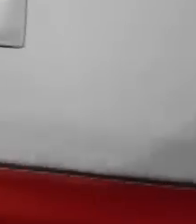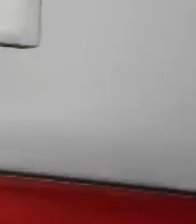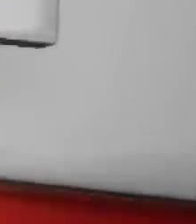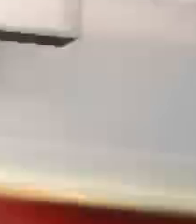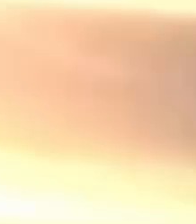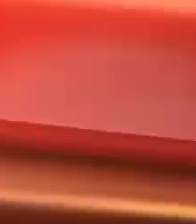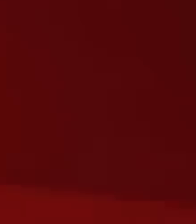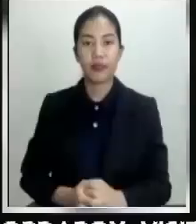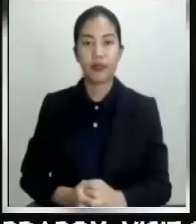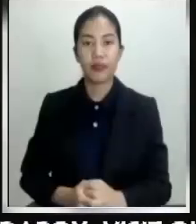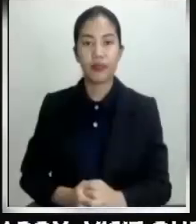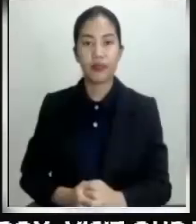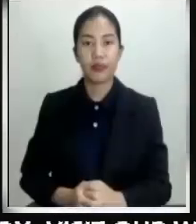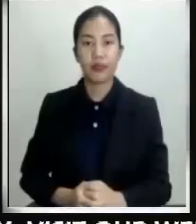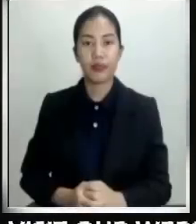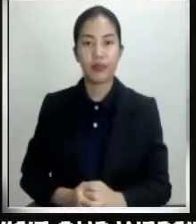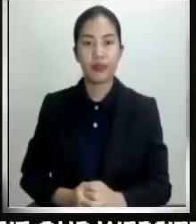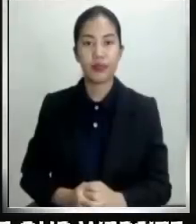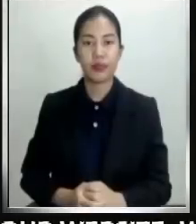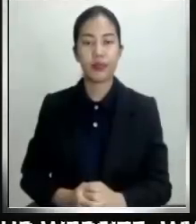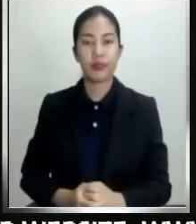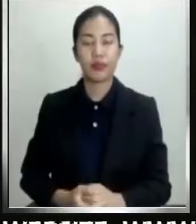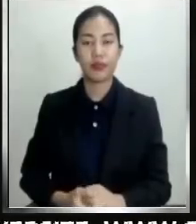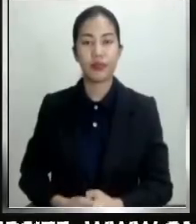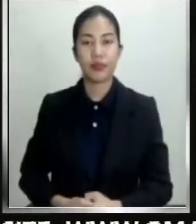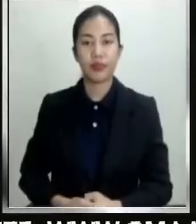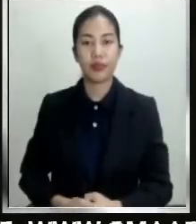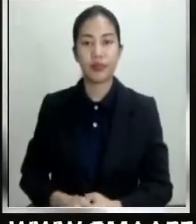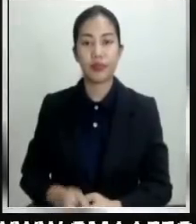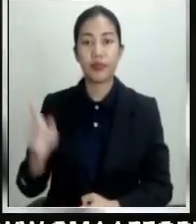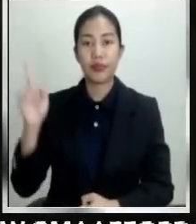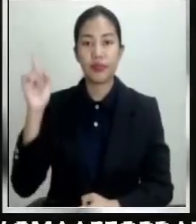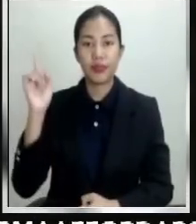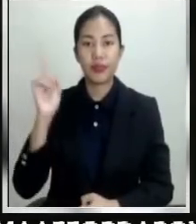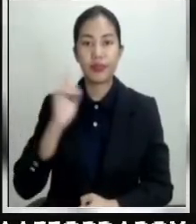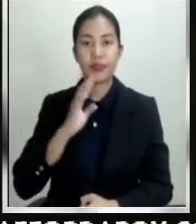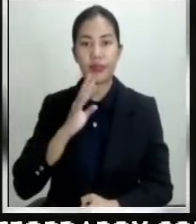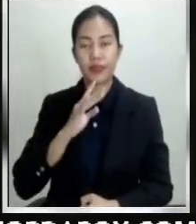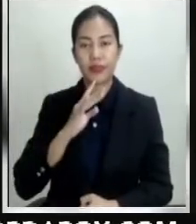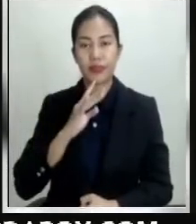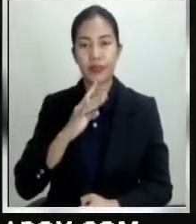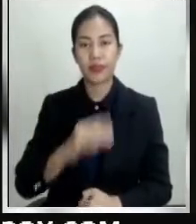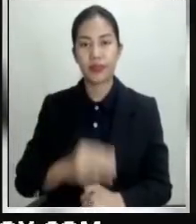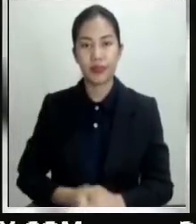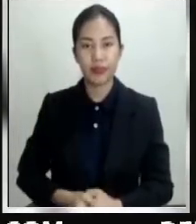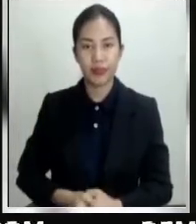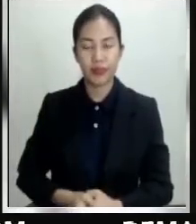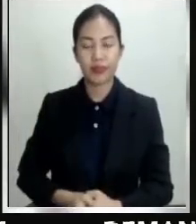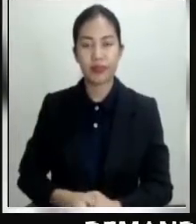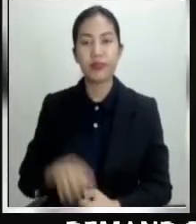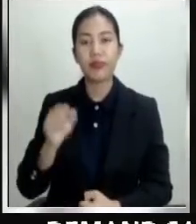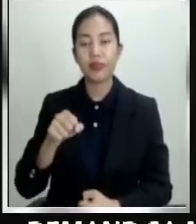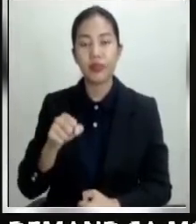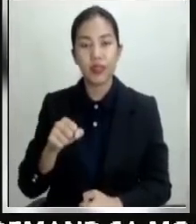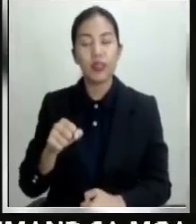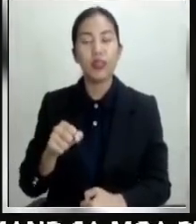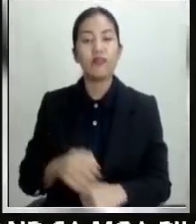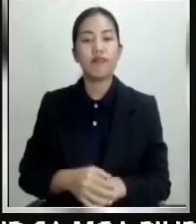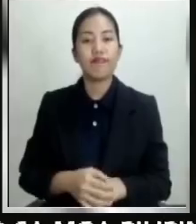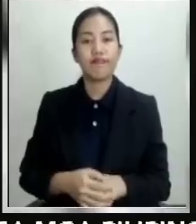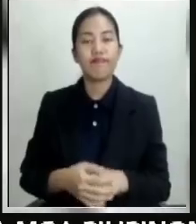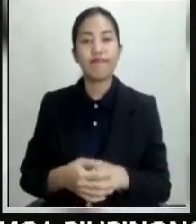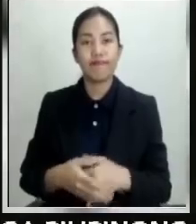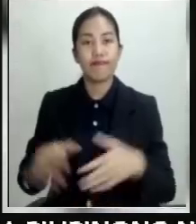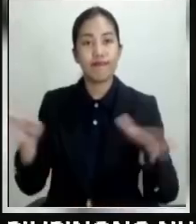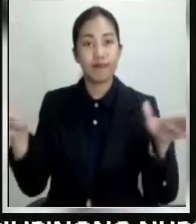Jesse? Mel, sa kabila nga ng patuloy na pag-aalboroto ng